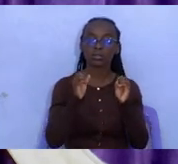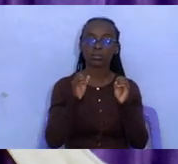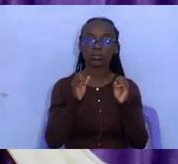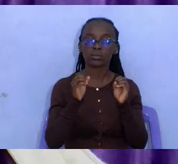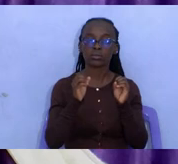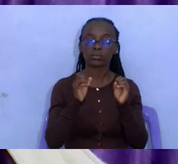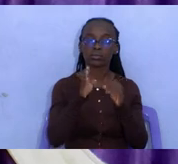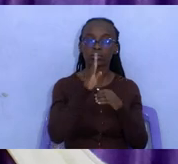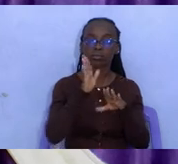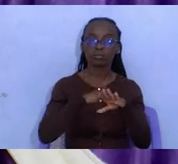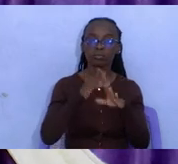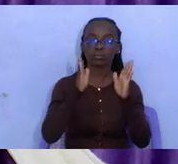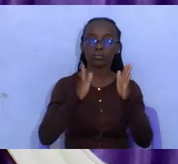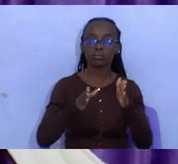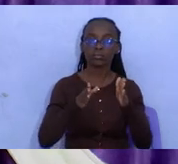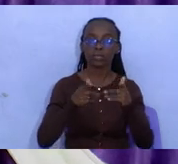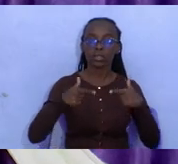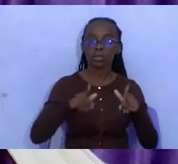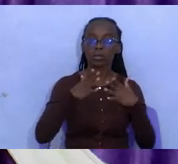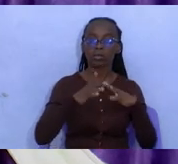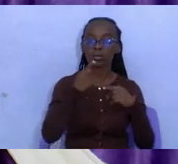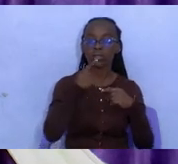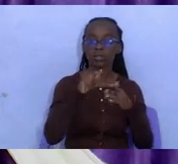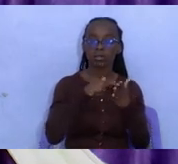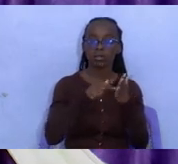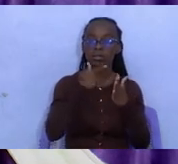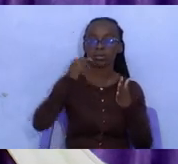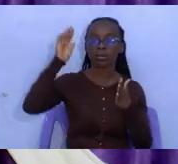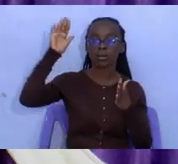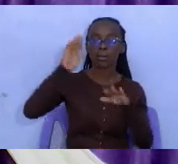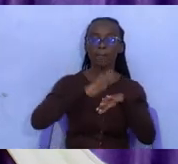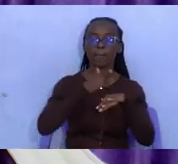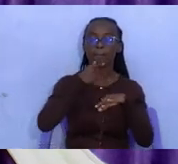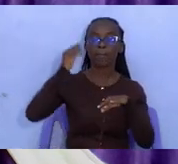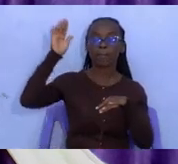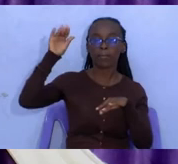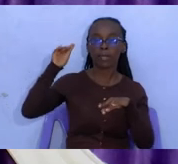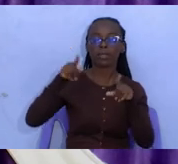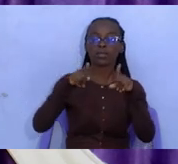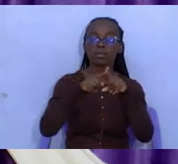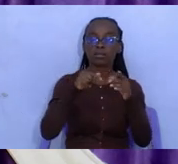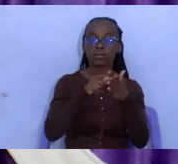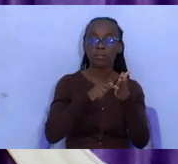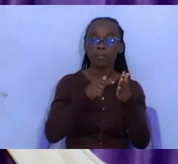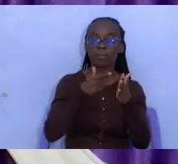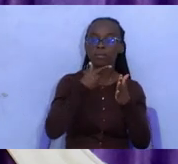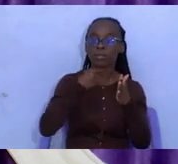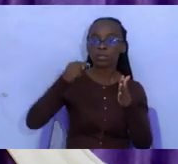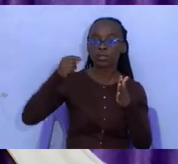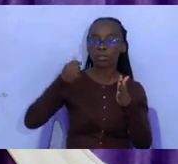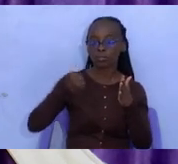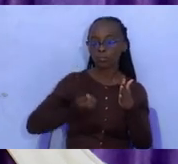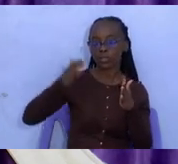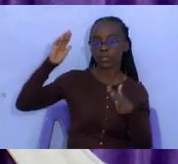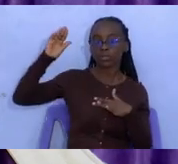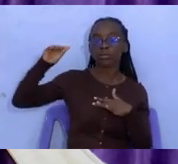Be a good person. Wacha watu waseme this man is a good man. This woman is a good one. Wacha watu,